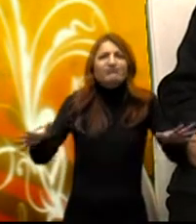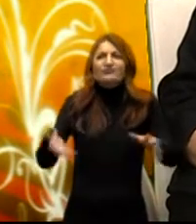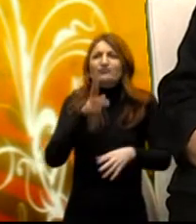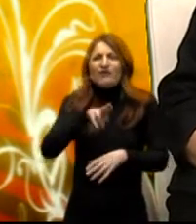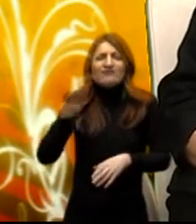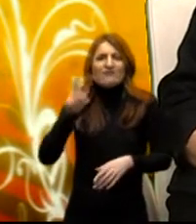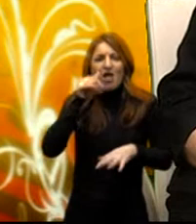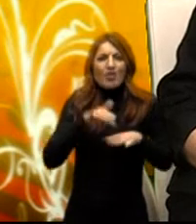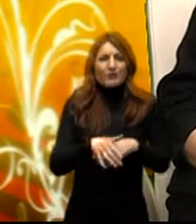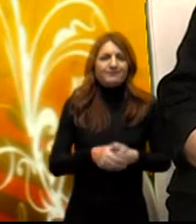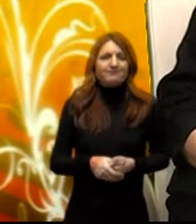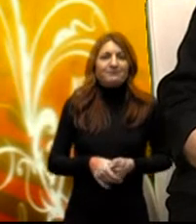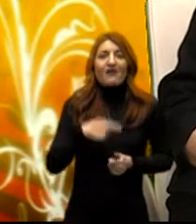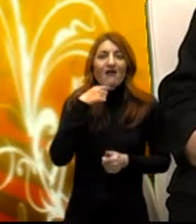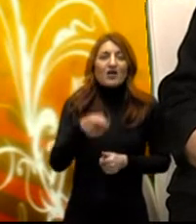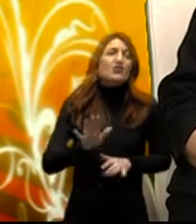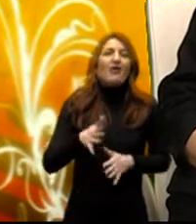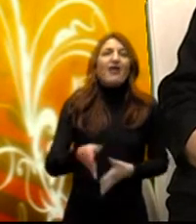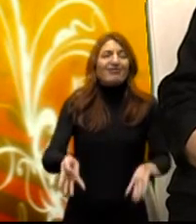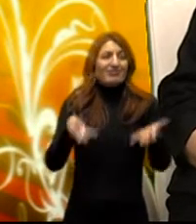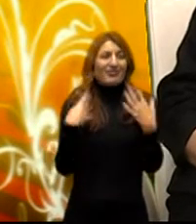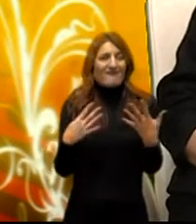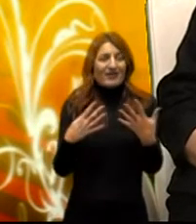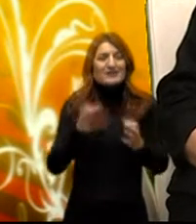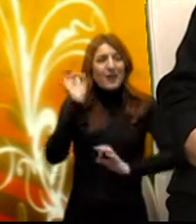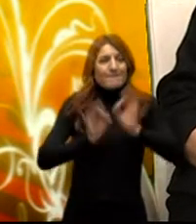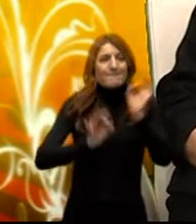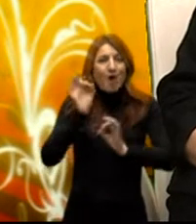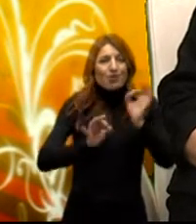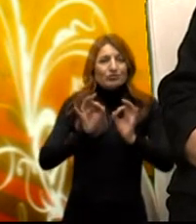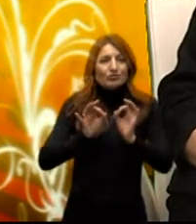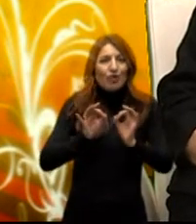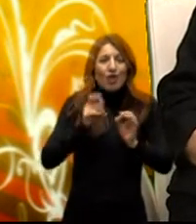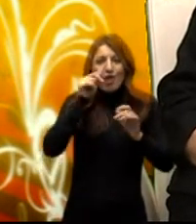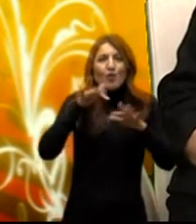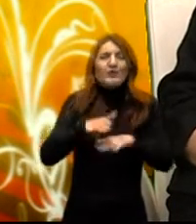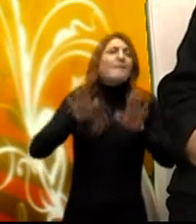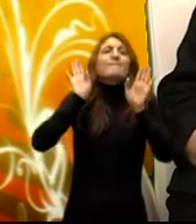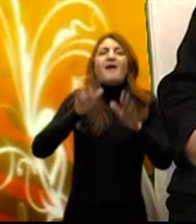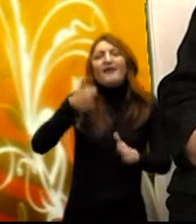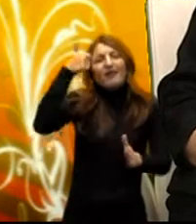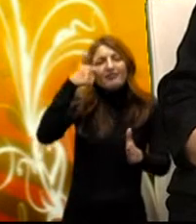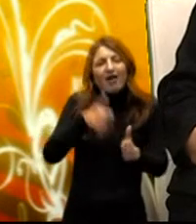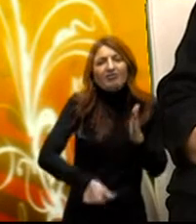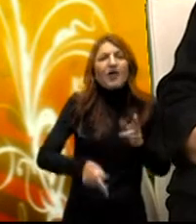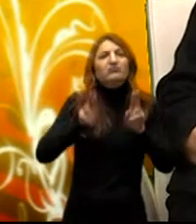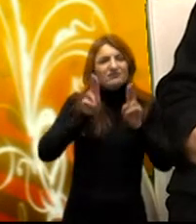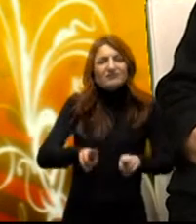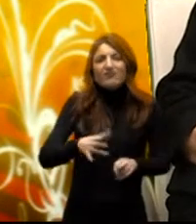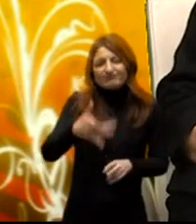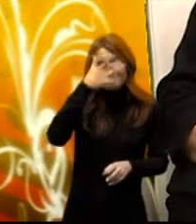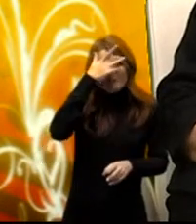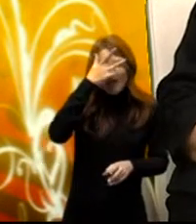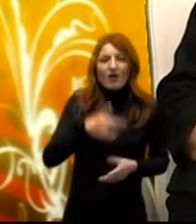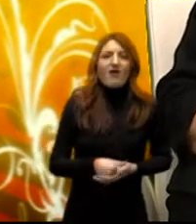susreću. Kažu da najmanje 90% ljudi ima bar jedanput u životu glavobolju. Ja moram priznati,